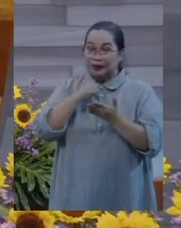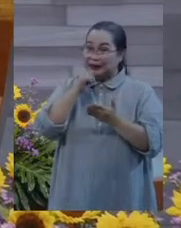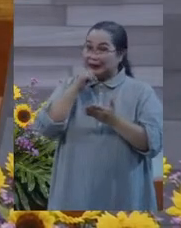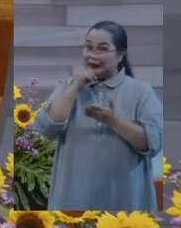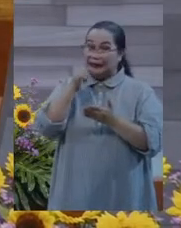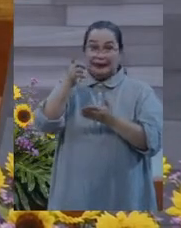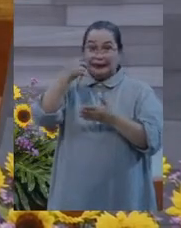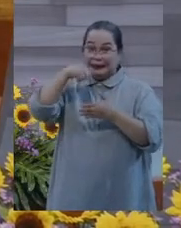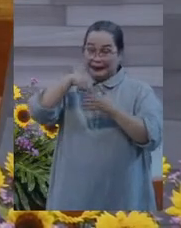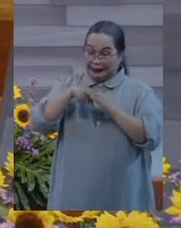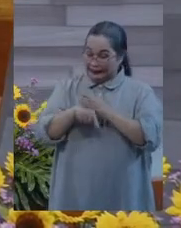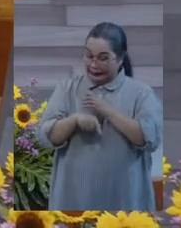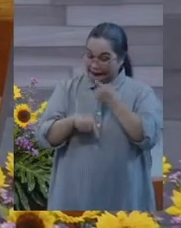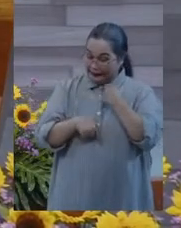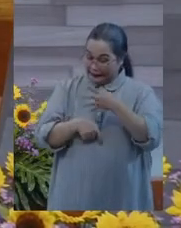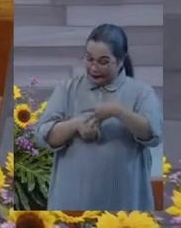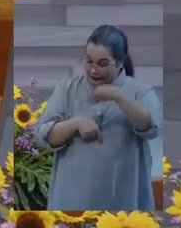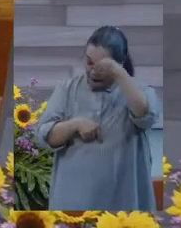nginunguya ang scripture.